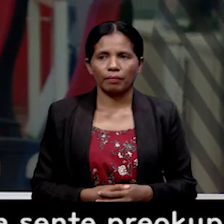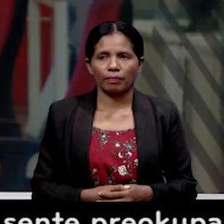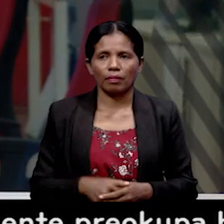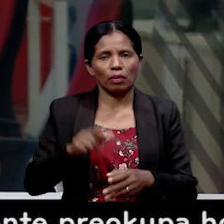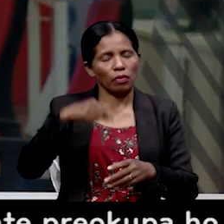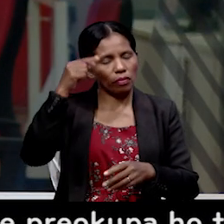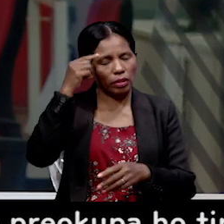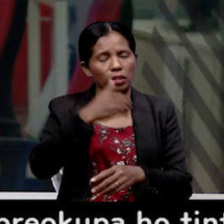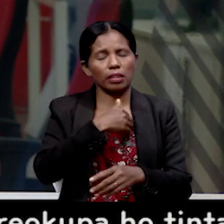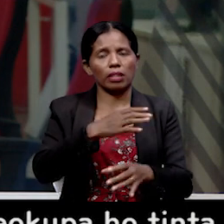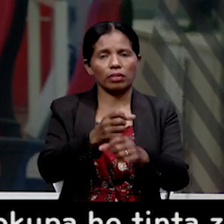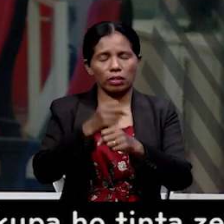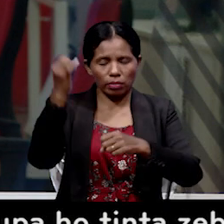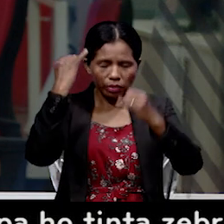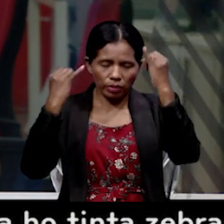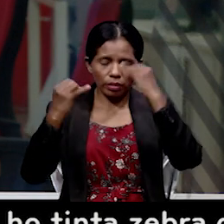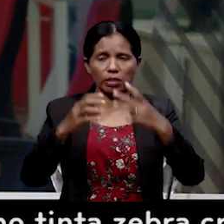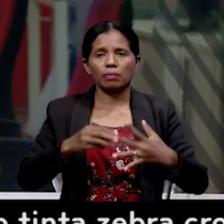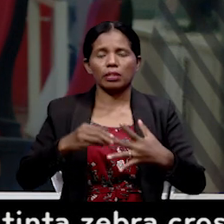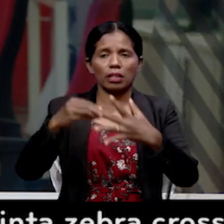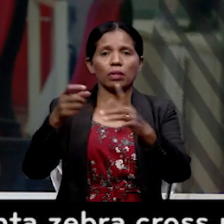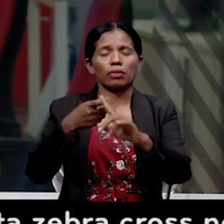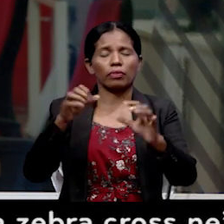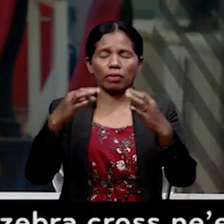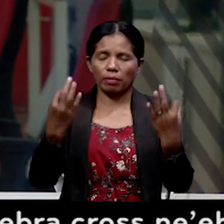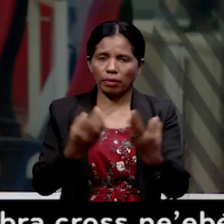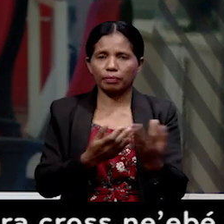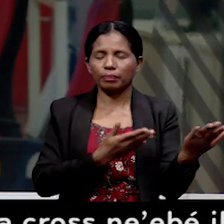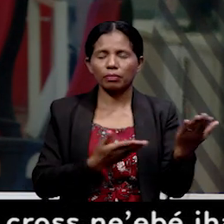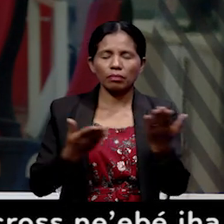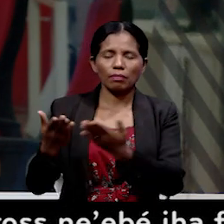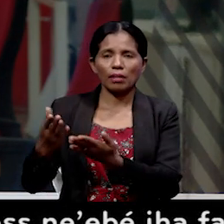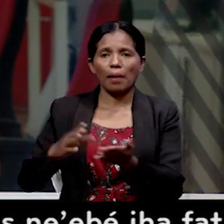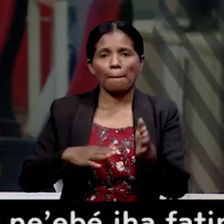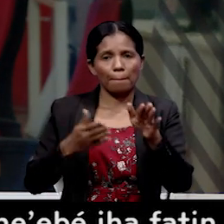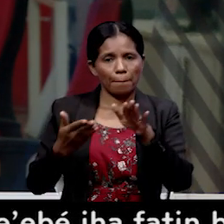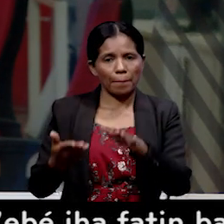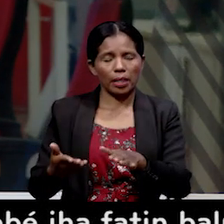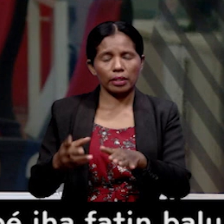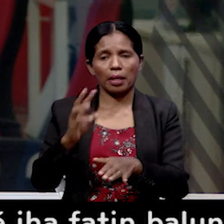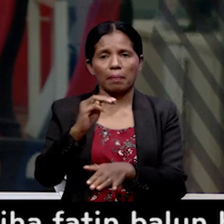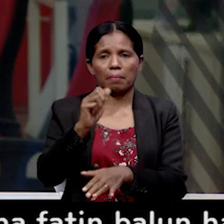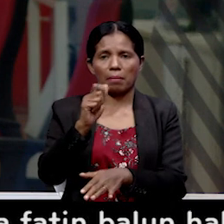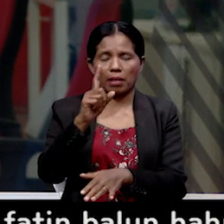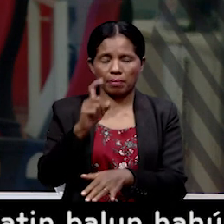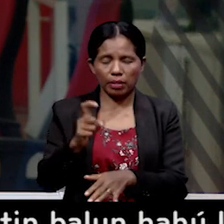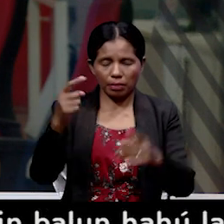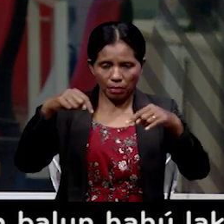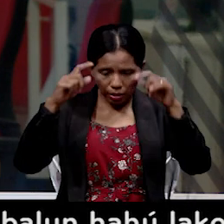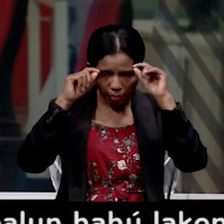Guvernul Sidauk simu informasa oficial husi familia atulori matibiang makstal nia sinza mai Timor Leste.